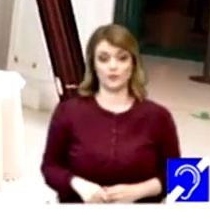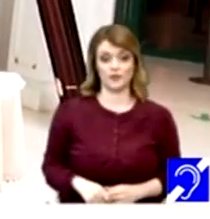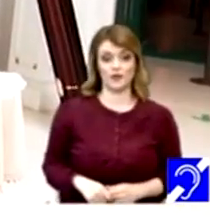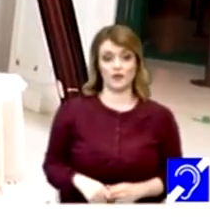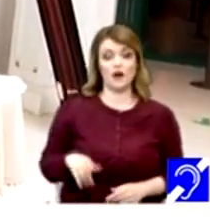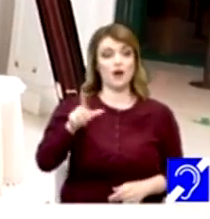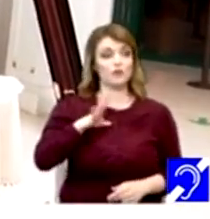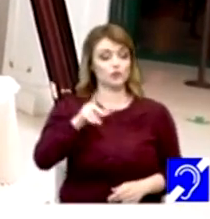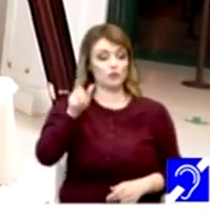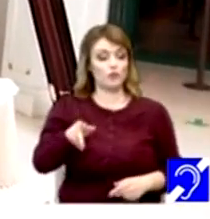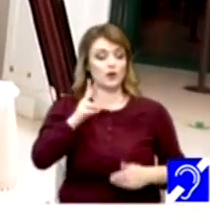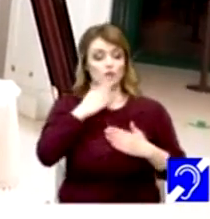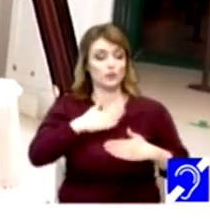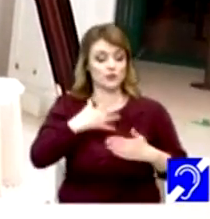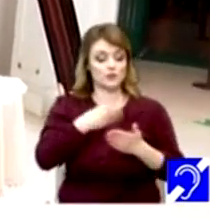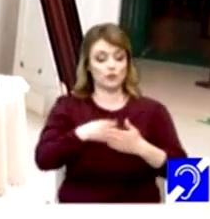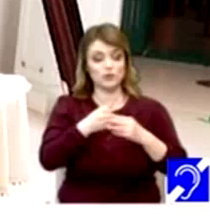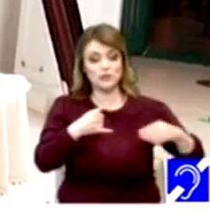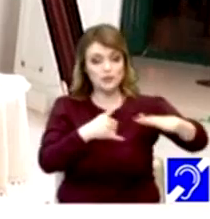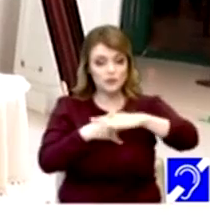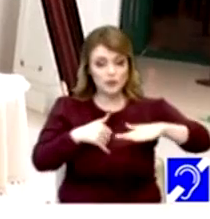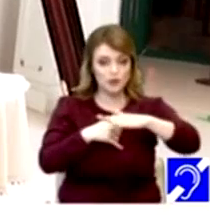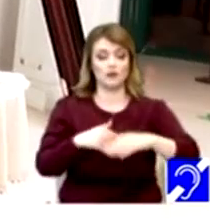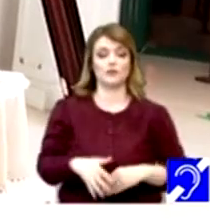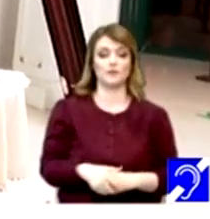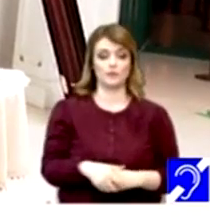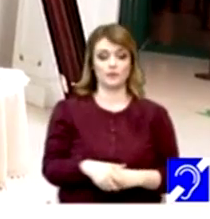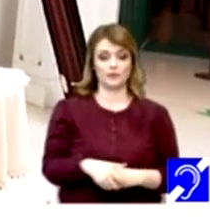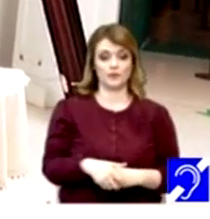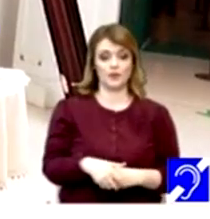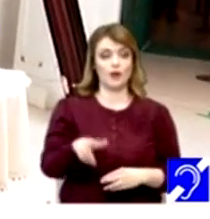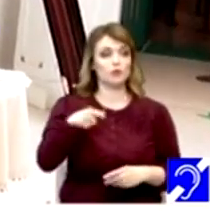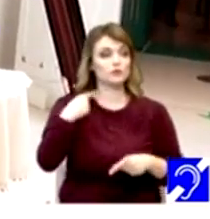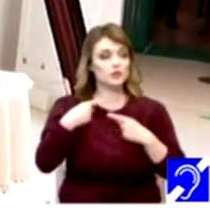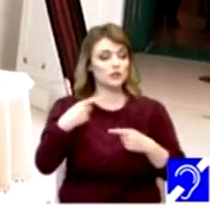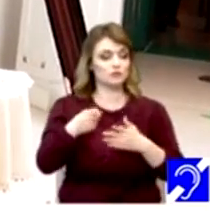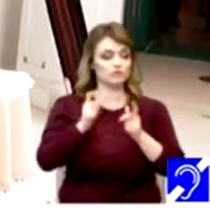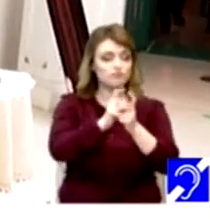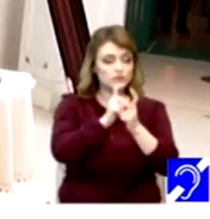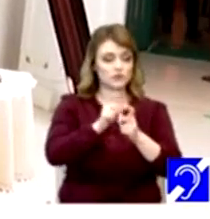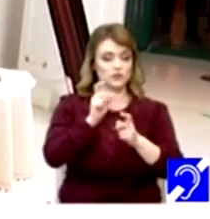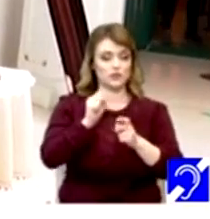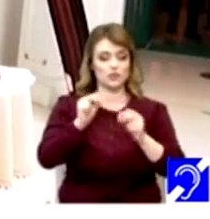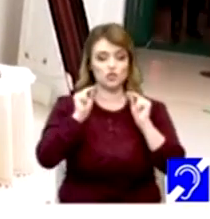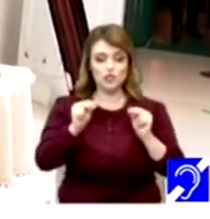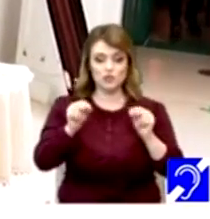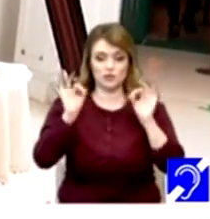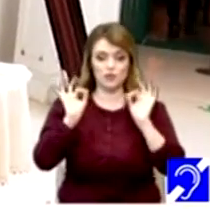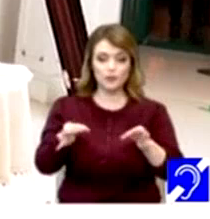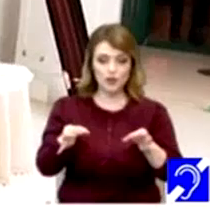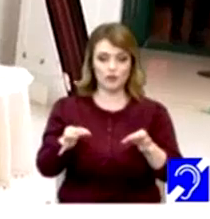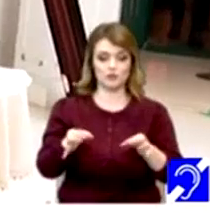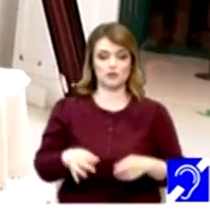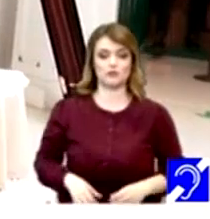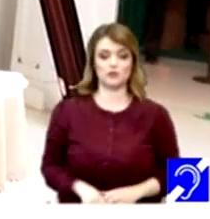un patriot, a fost un om care avea simțul dreptății, adevărului, a